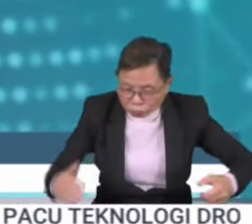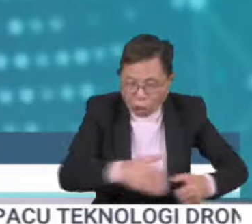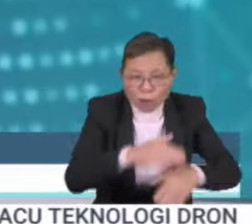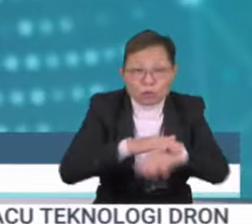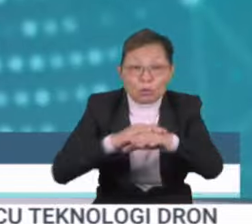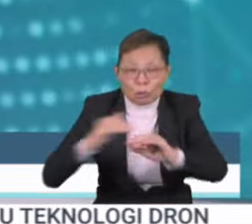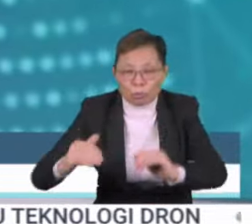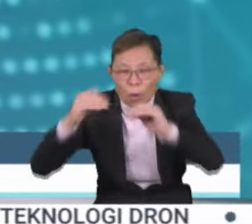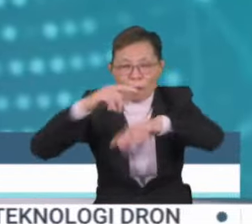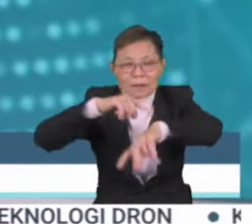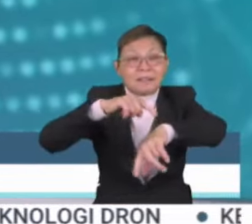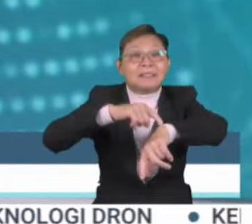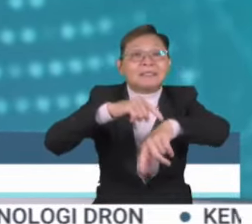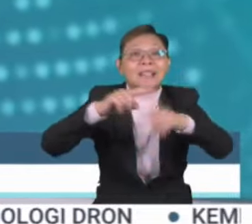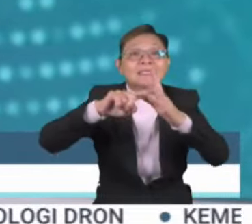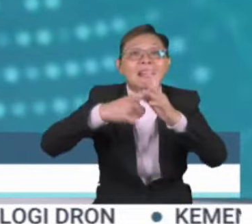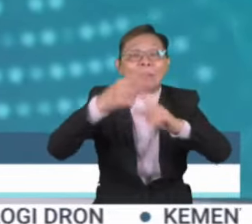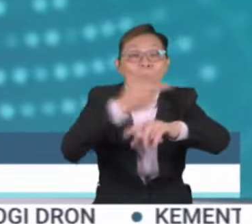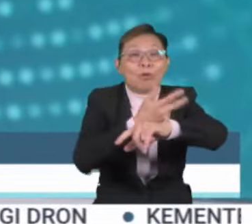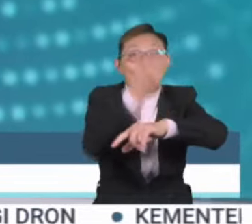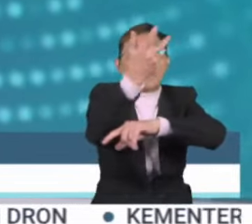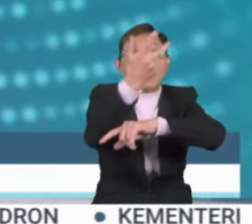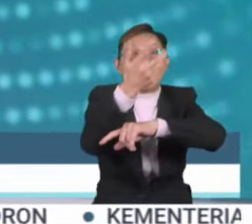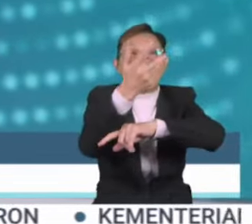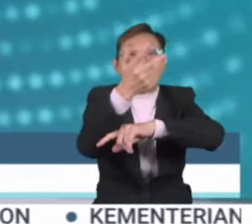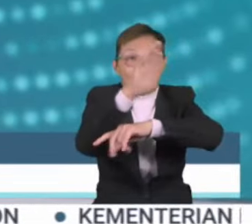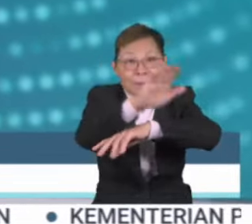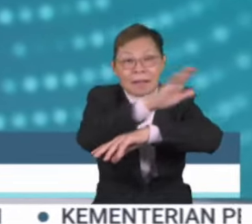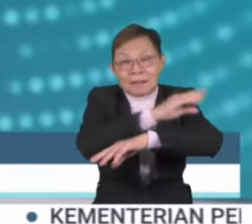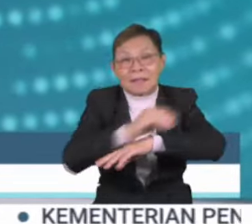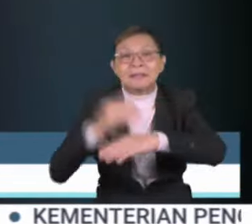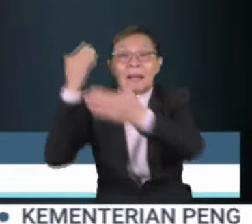bermula pukul 3 petang tadi hingga 2 petang Ahad.